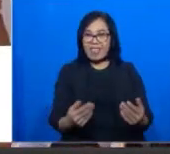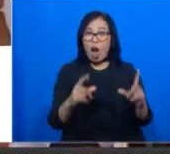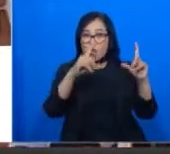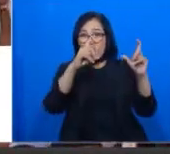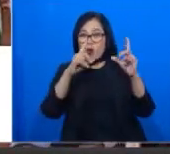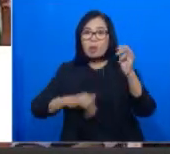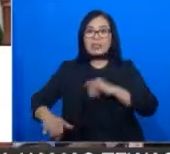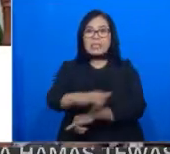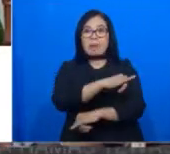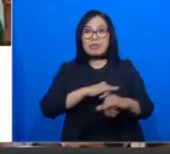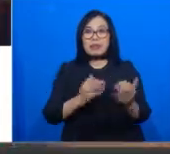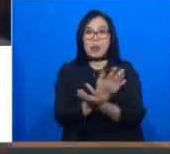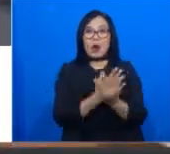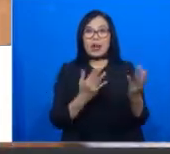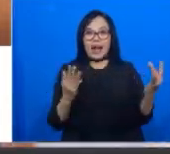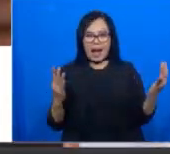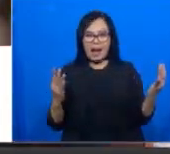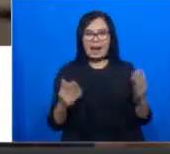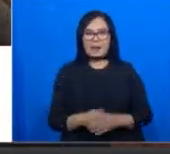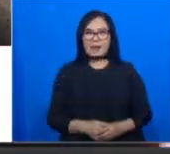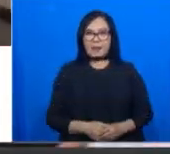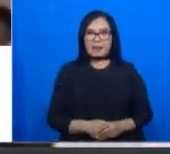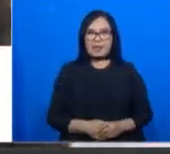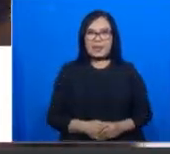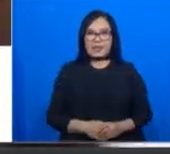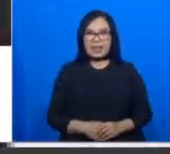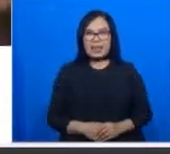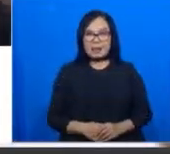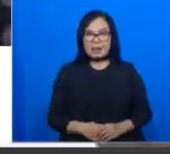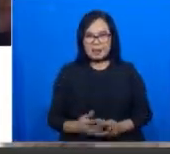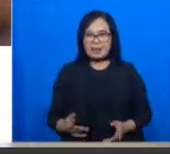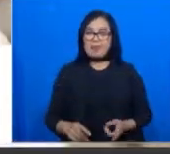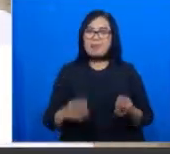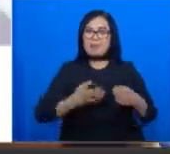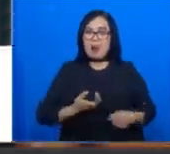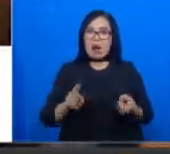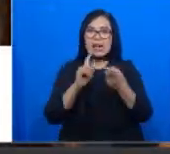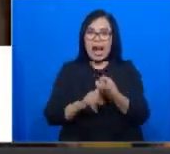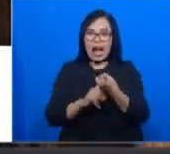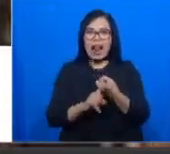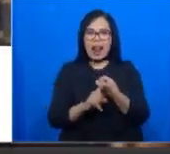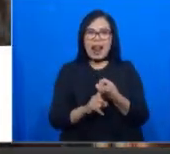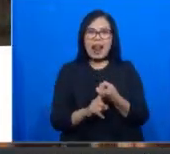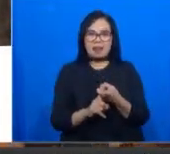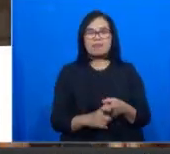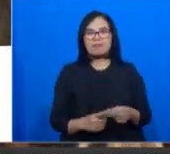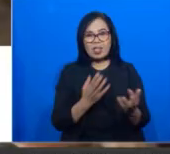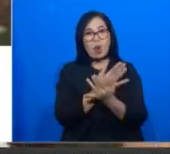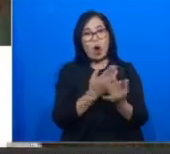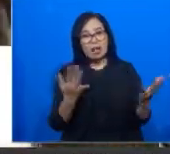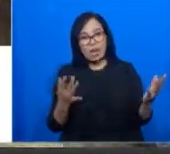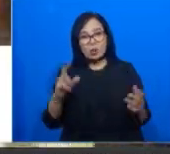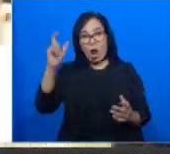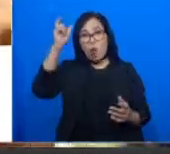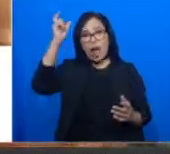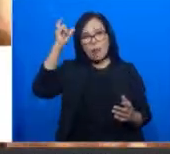lokasi ini. Ridwan Kamil mengatakan kunjungan ini untuk memperkenalkan diri dengan para habaib dan ulama serta warga yang